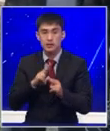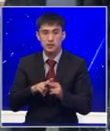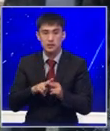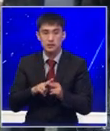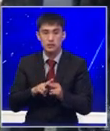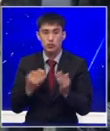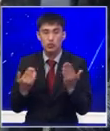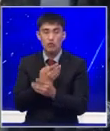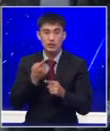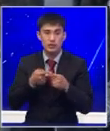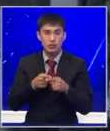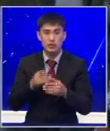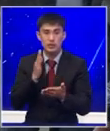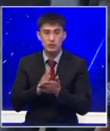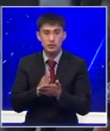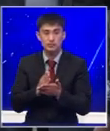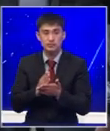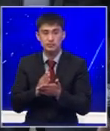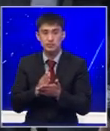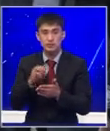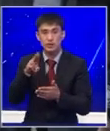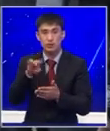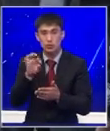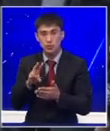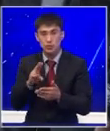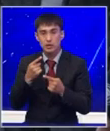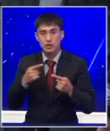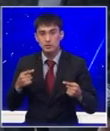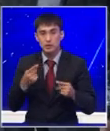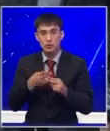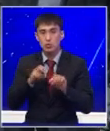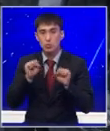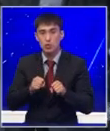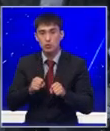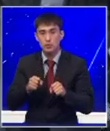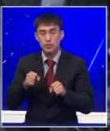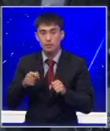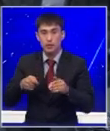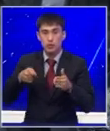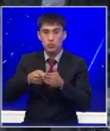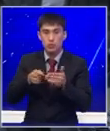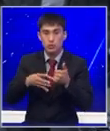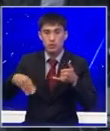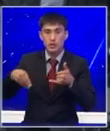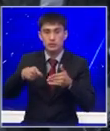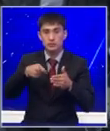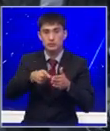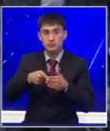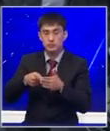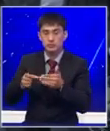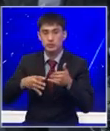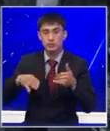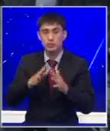новые технологии здесь представлены это дроны последнего поколения которые могут удобрять участки при этом